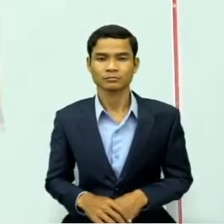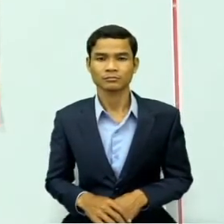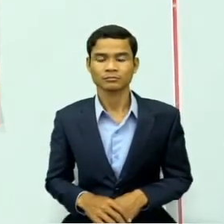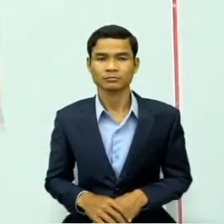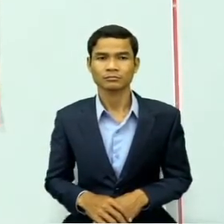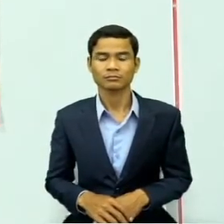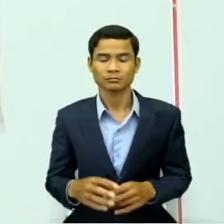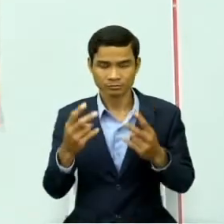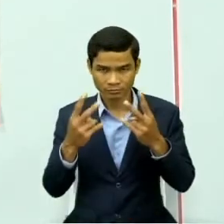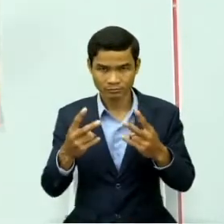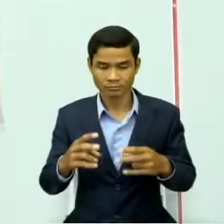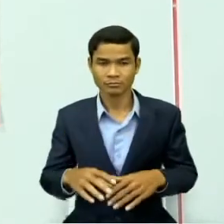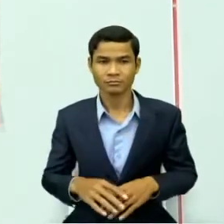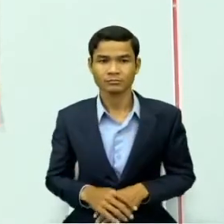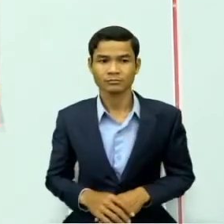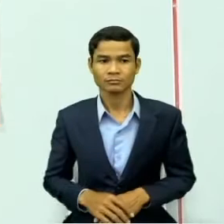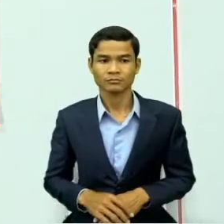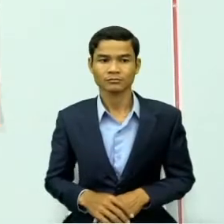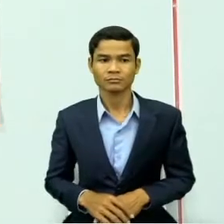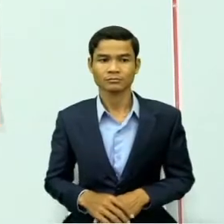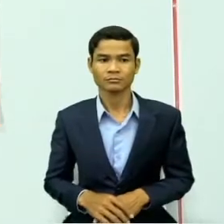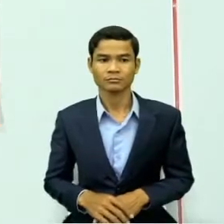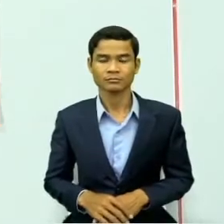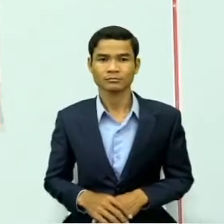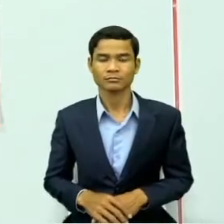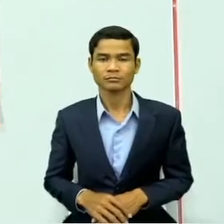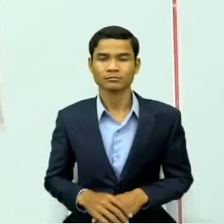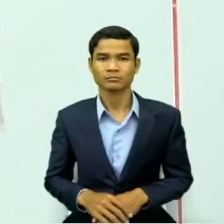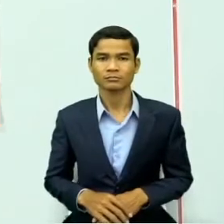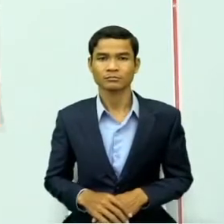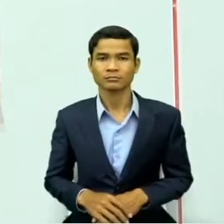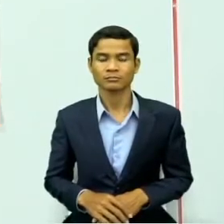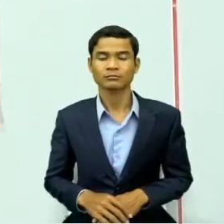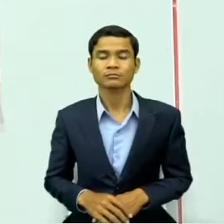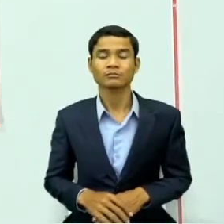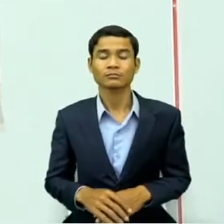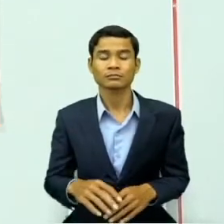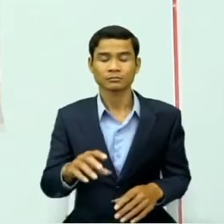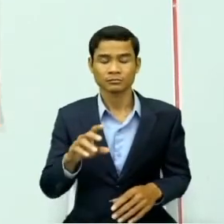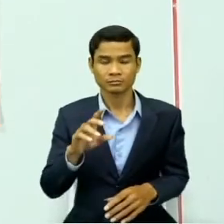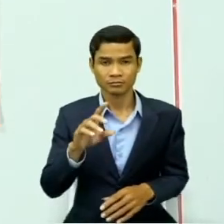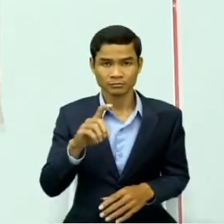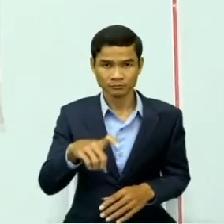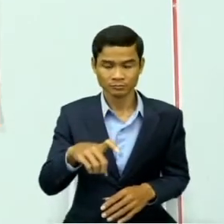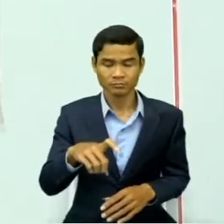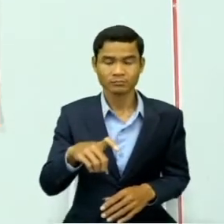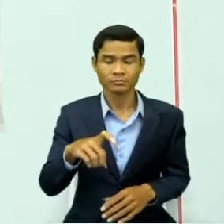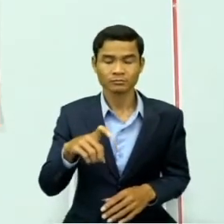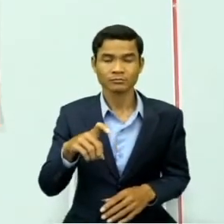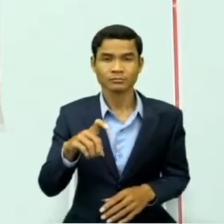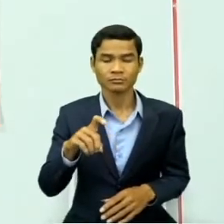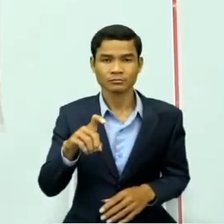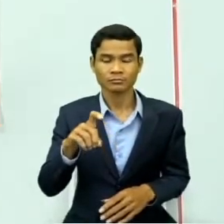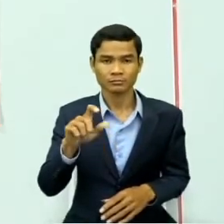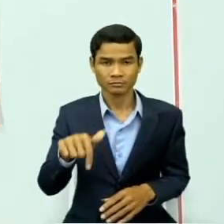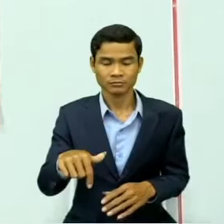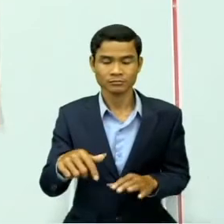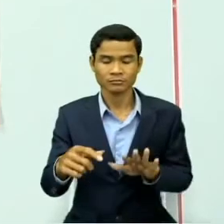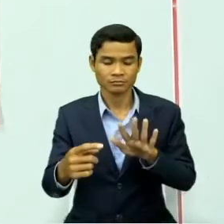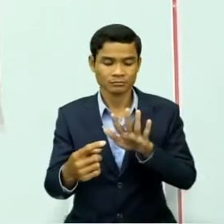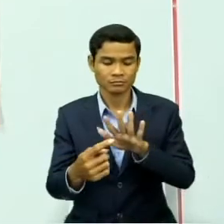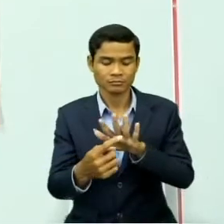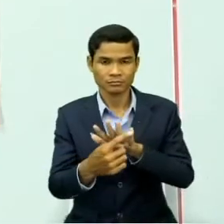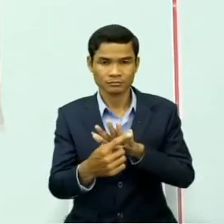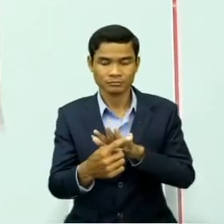Chà, tiếng tốt. Pchơ ớ. Pchơ. Chà, mà đoàn tiết.